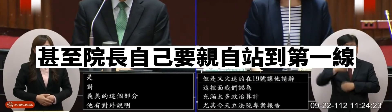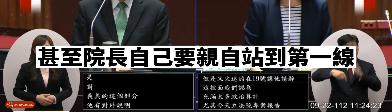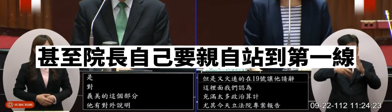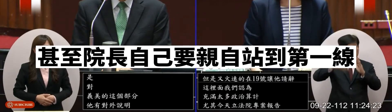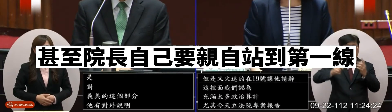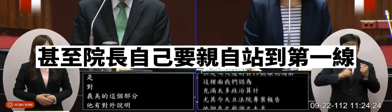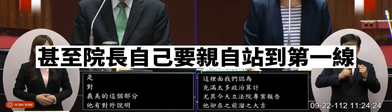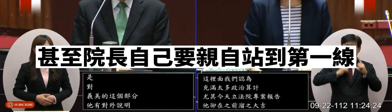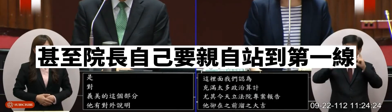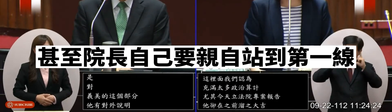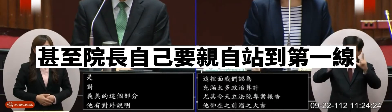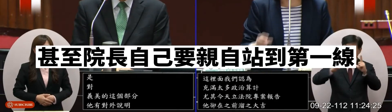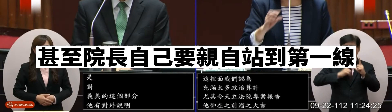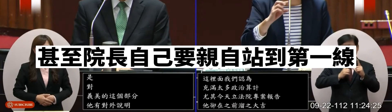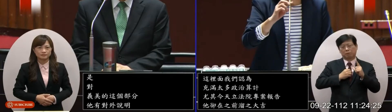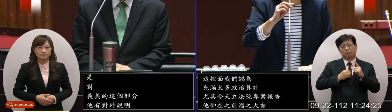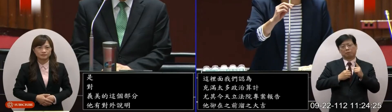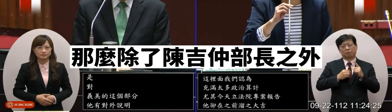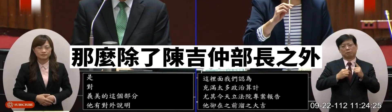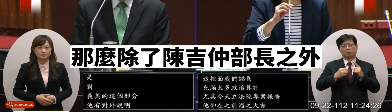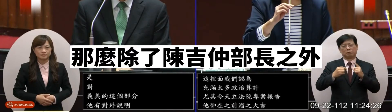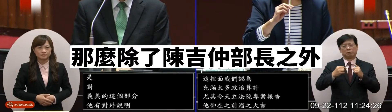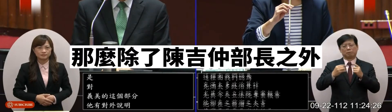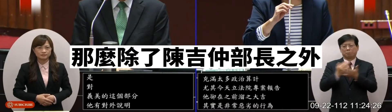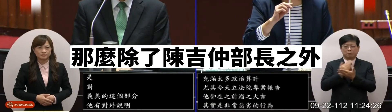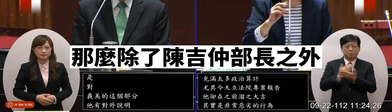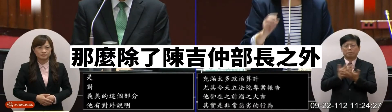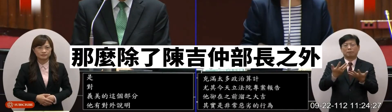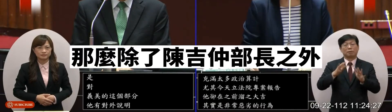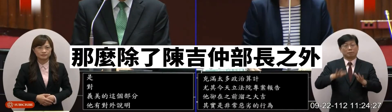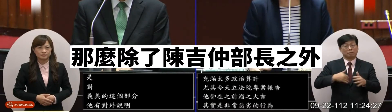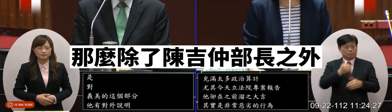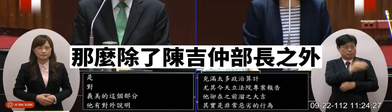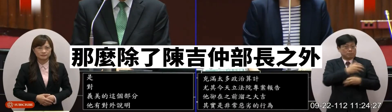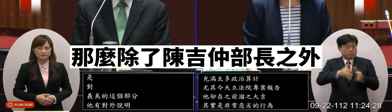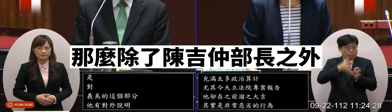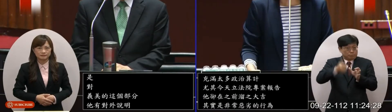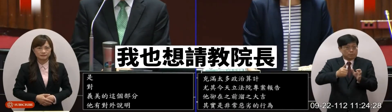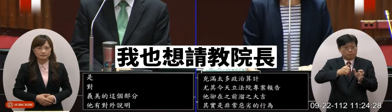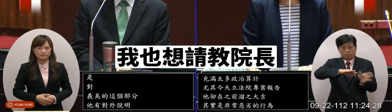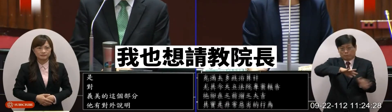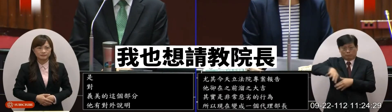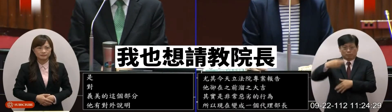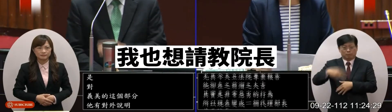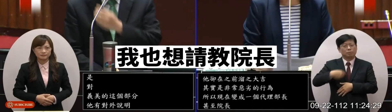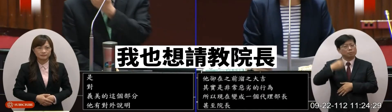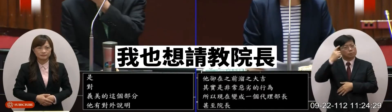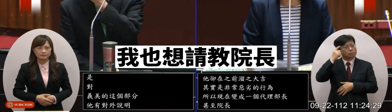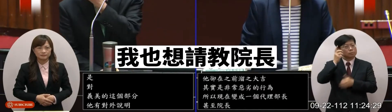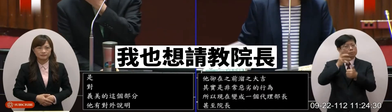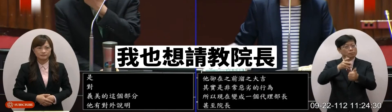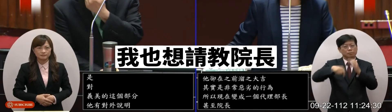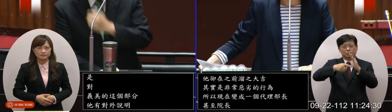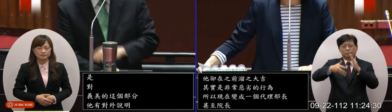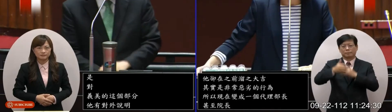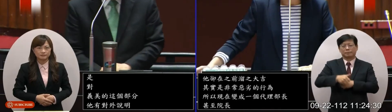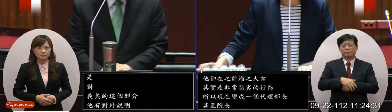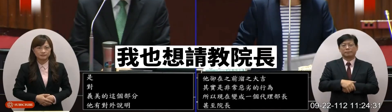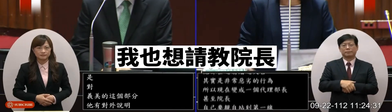长自己要亲自站到第一线。那么除了陈吉仲部长之外，我也想请教院